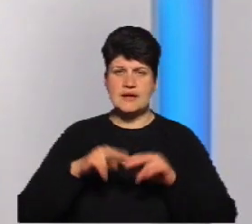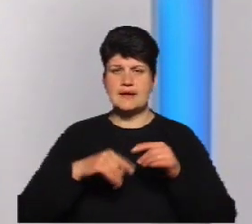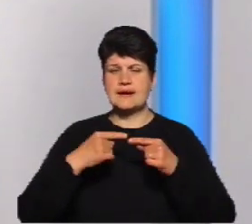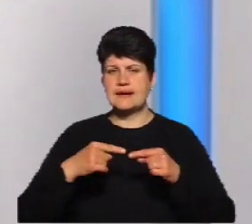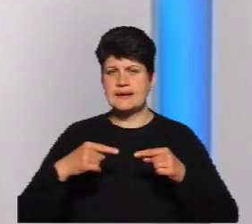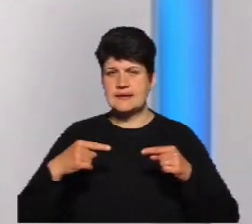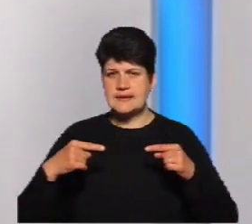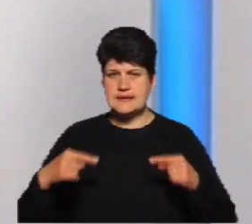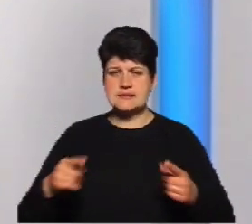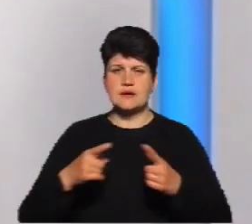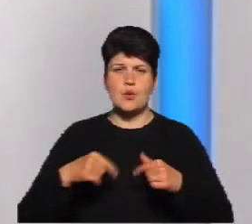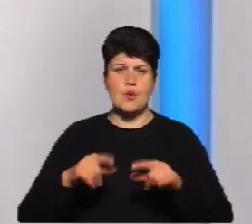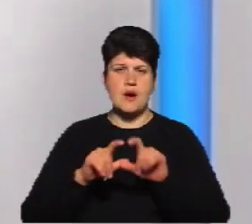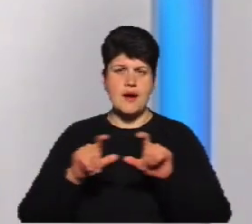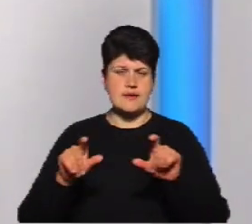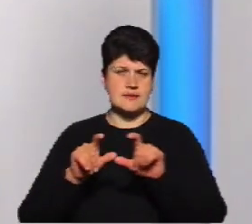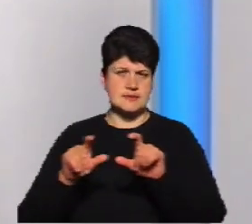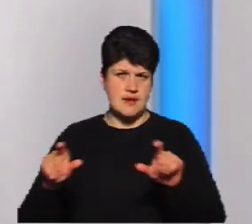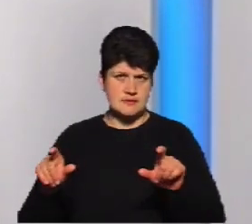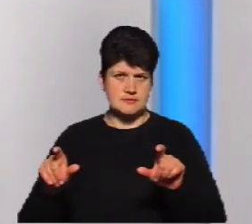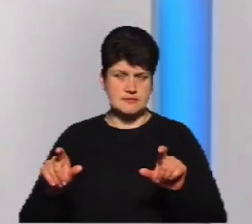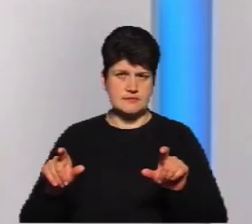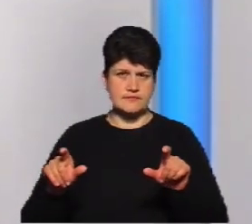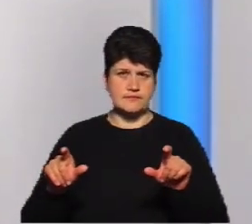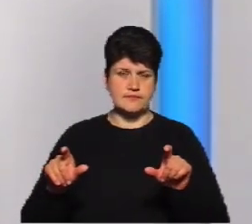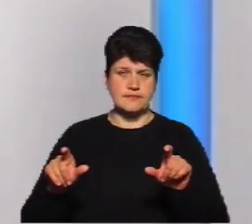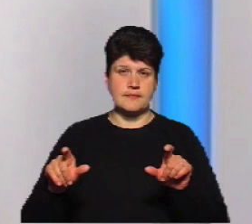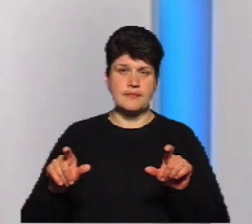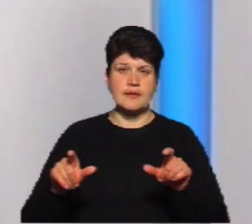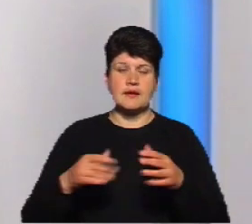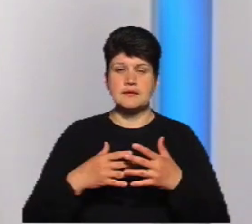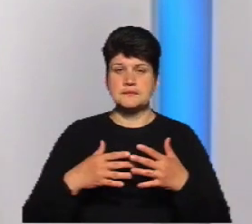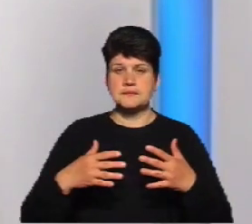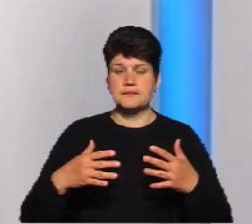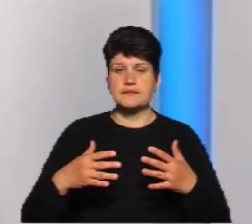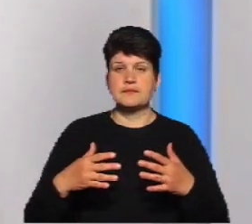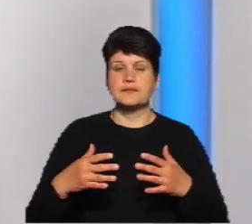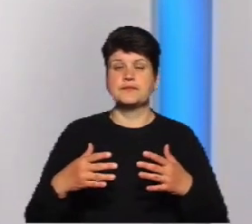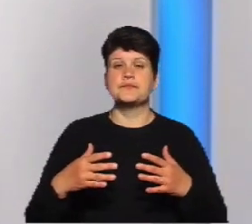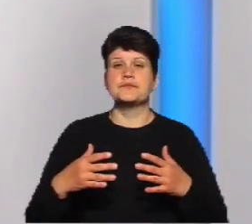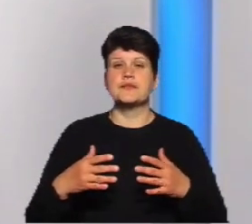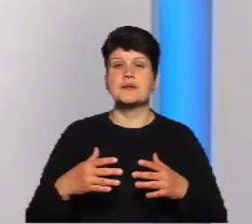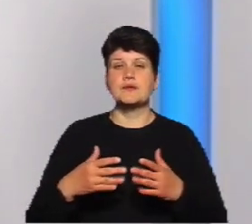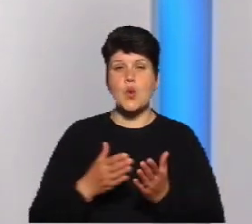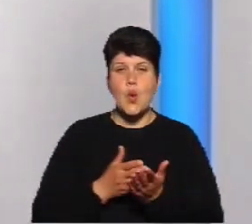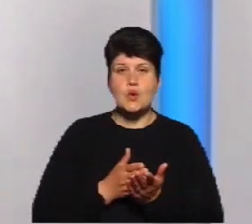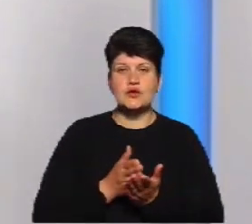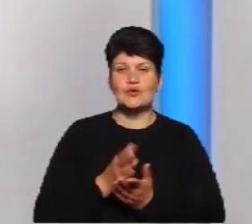субпідрядних організацій, пусконалагоджувальних організацій орієнтується не